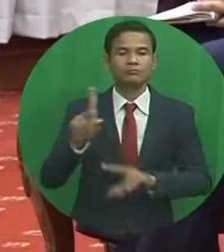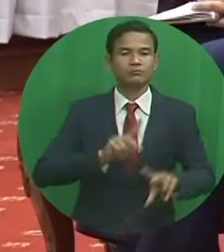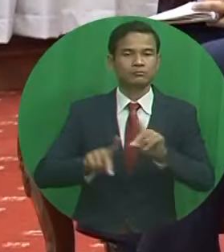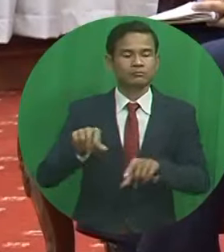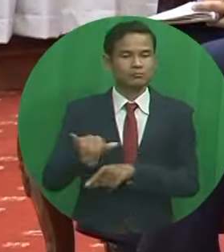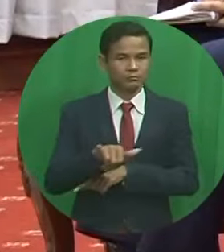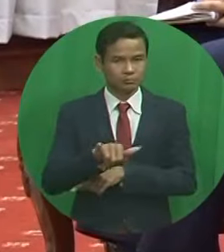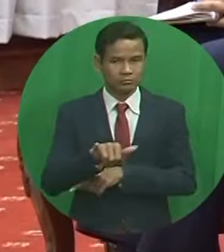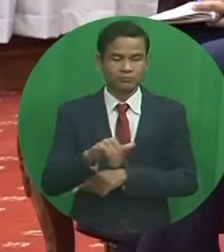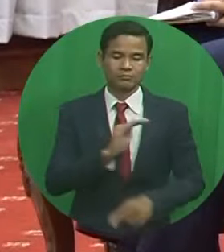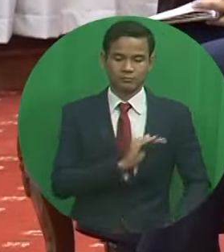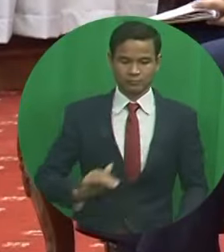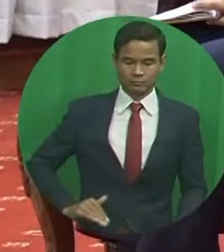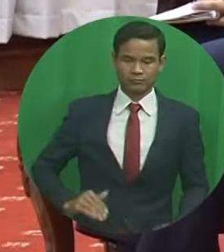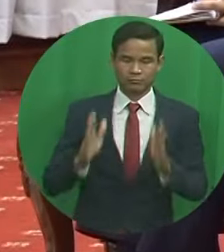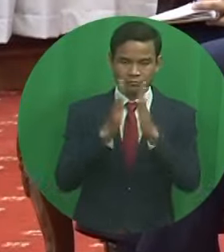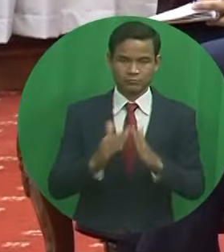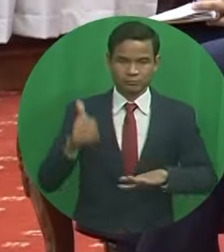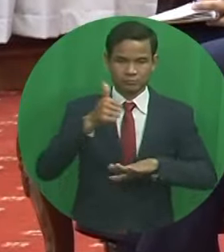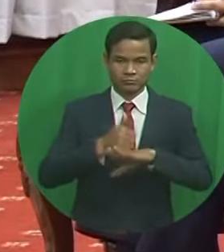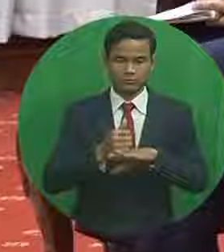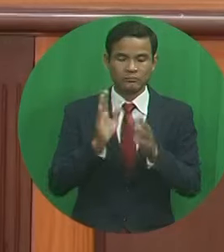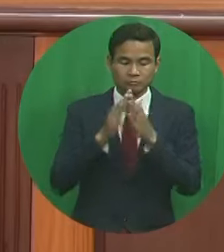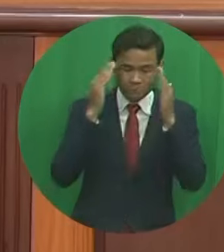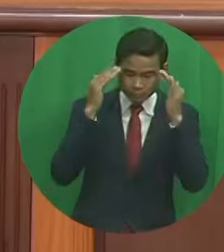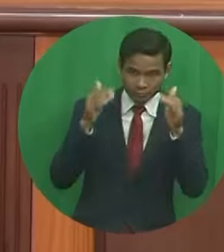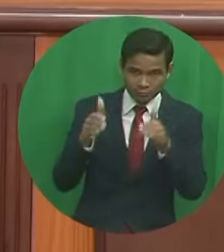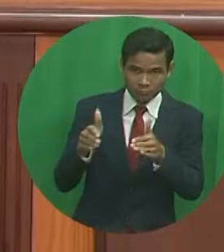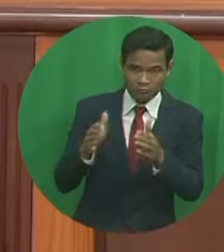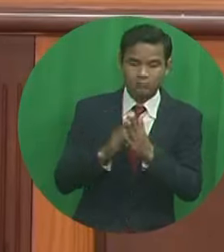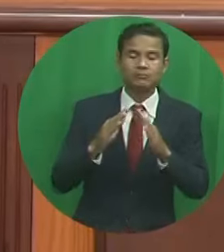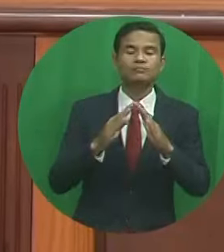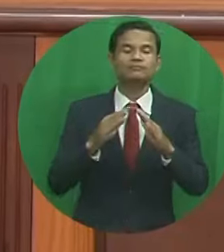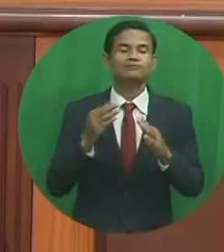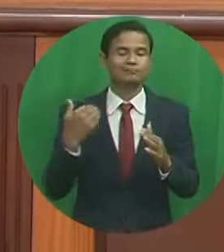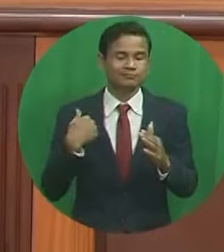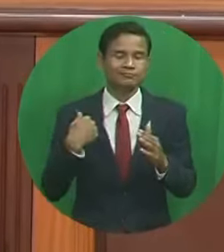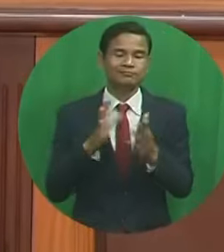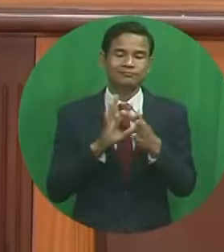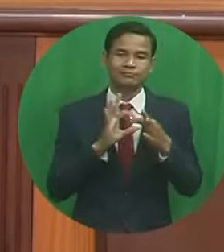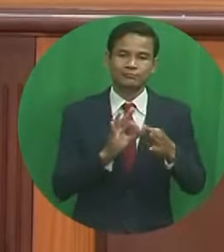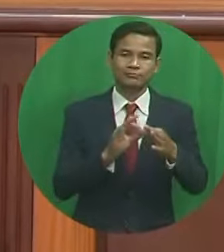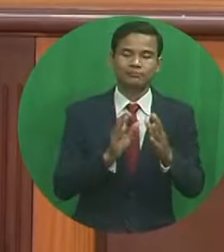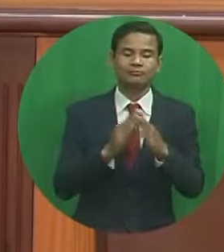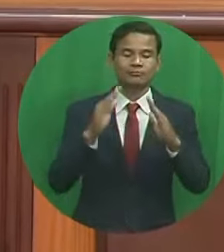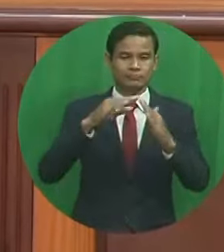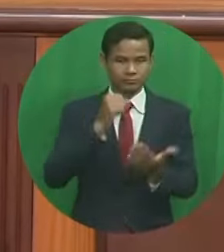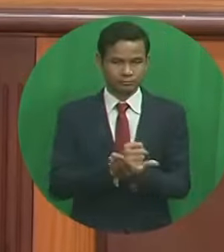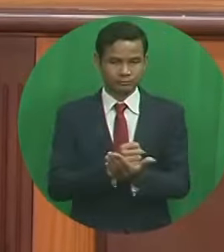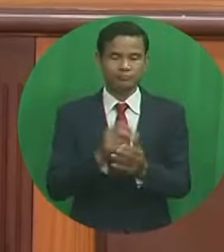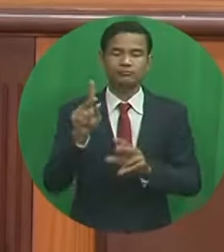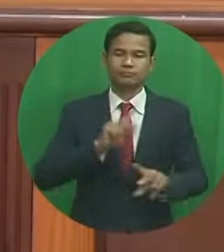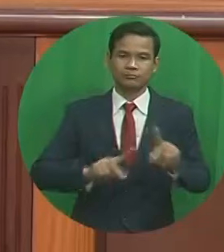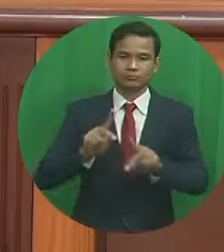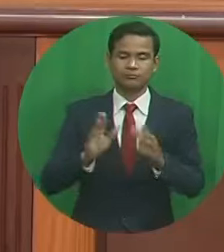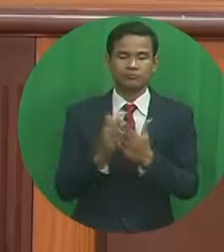មសម្ដេចបានសង្កត់ធ្ងន់ថាការទូតប្រជាជនគឺជាកត្តាសំខាន់ដែលធ្វើឲ្យប្រជាជននិងប្រជាជ